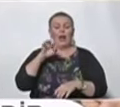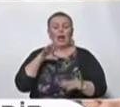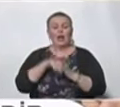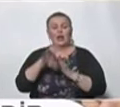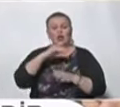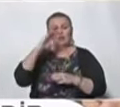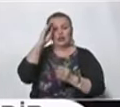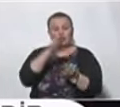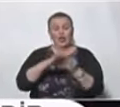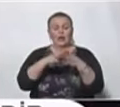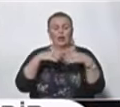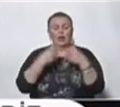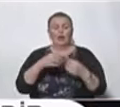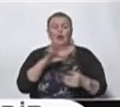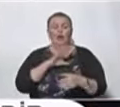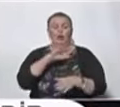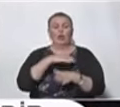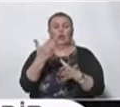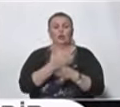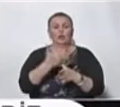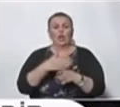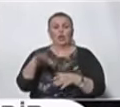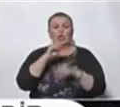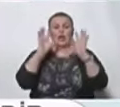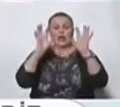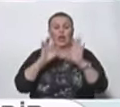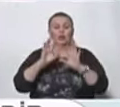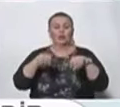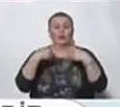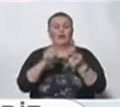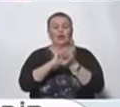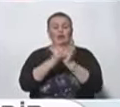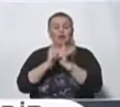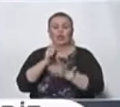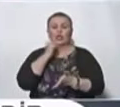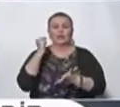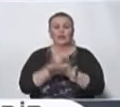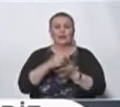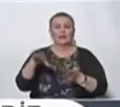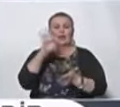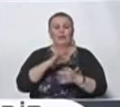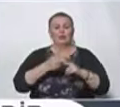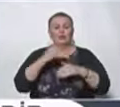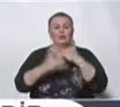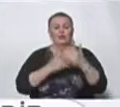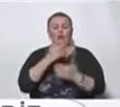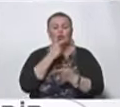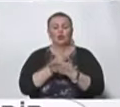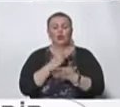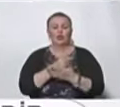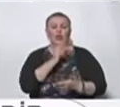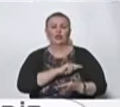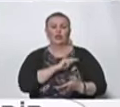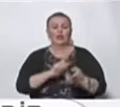və şəhid ailələrinə edilən güzəştlər haqqında qanuna edilən dəyişikliyin təsdiqləməsi də bu istiqamətdə görülən işlərlə